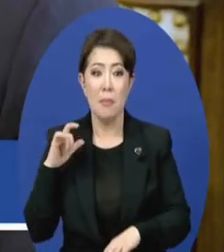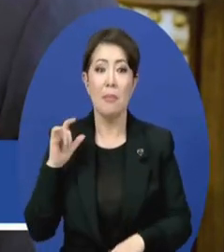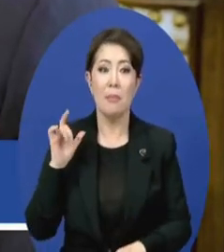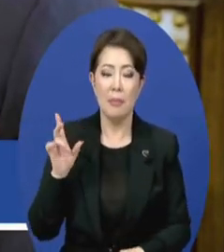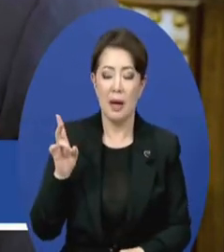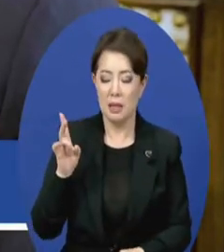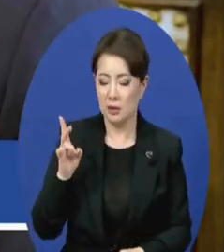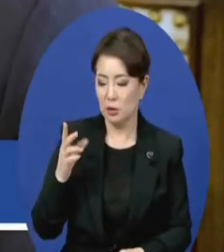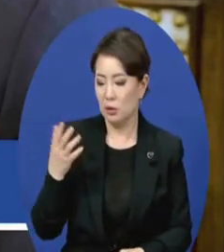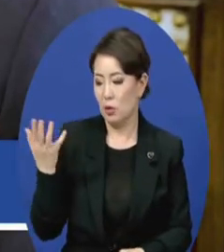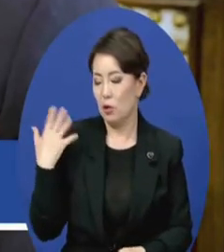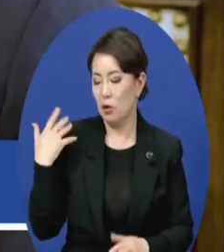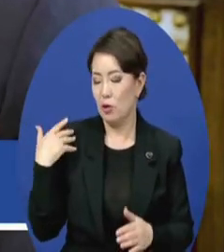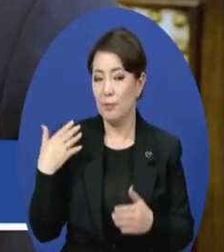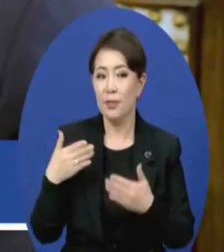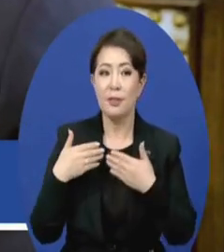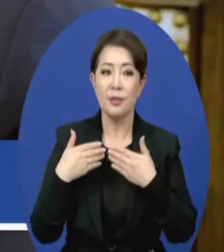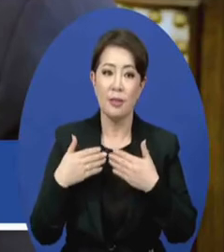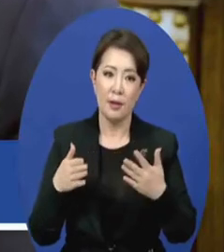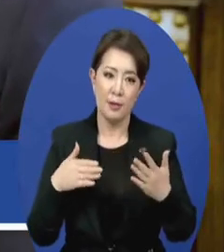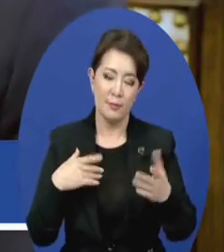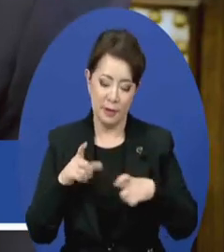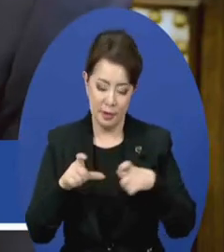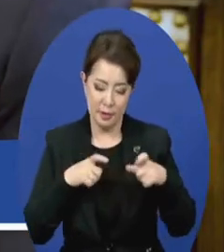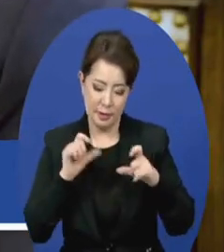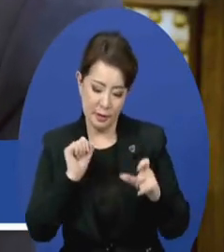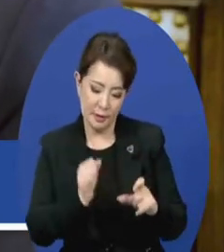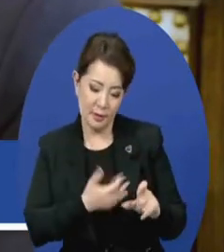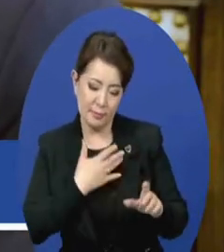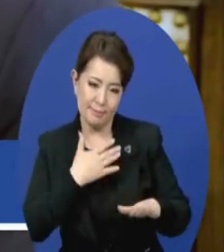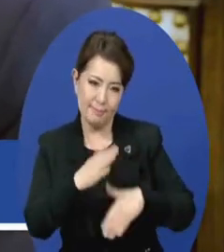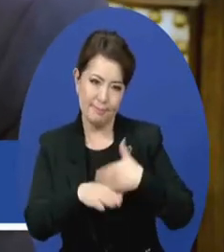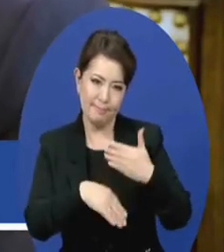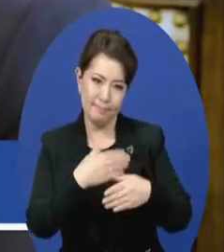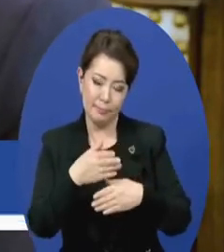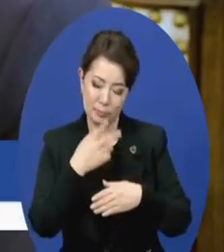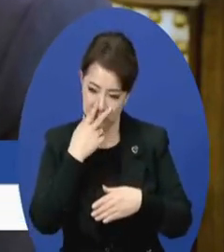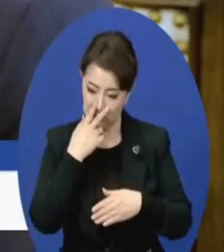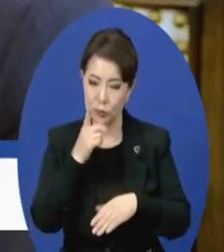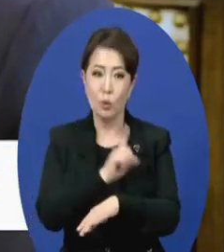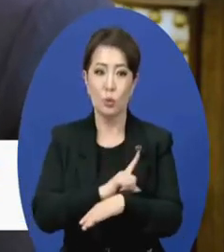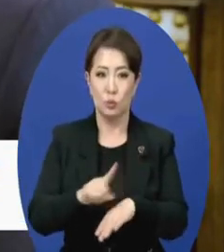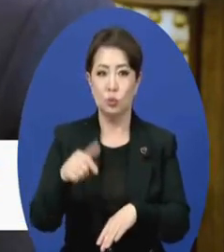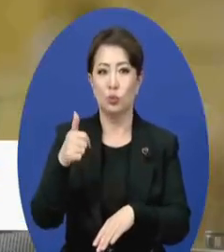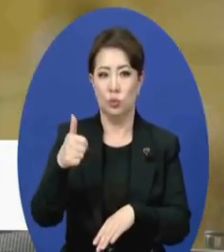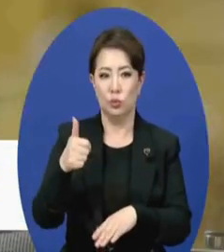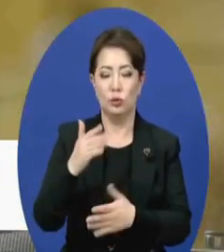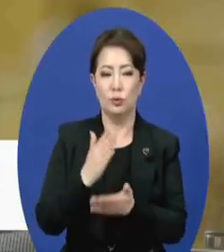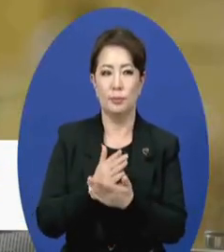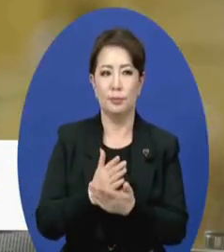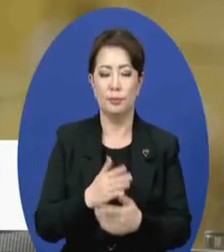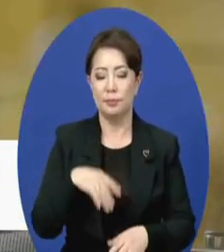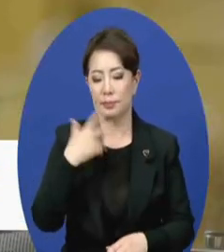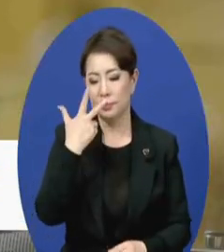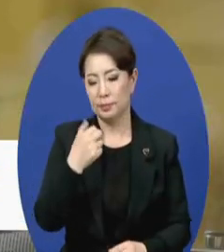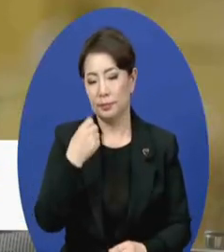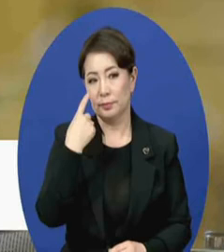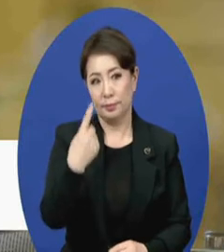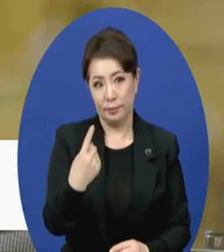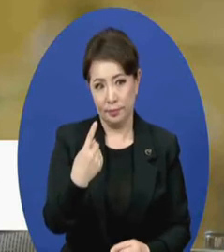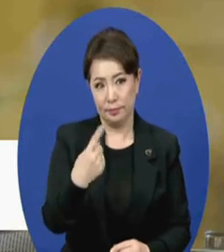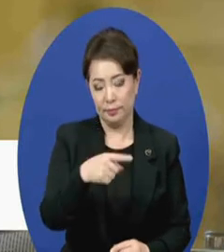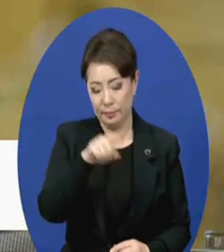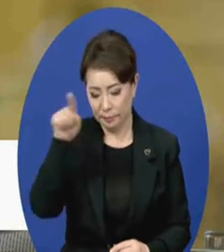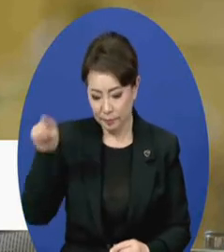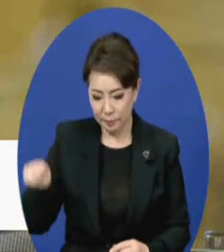За өнгөрсөн 5 өдрийн хугацаанд эдийн засгийн идэвхжүүлэлт арга хэмжээнүүд нь тодорхой урд өнгө өгсөн. 3 сарын 1-ээс 3